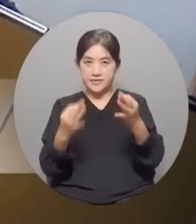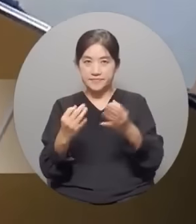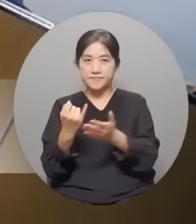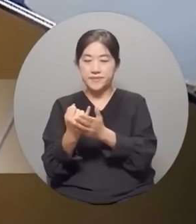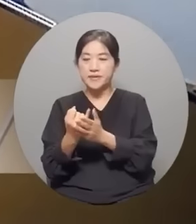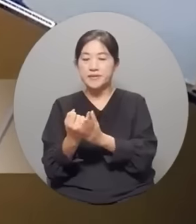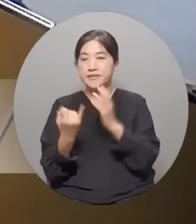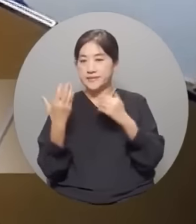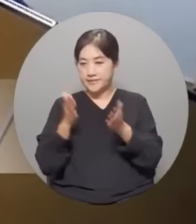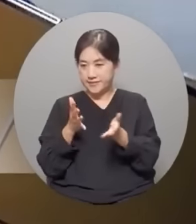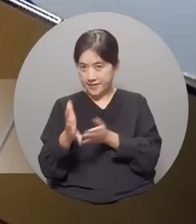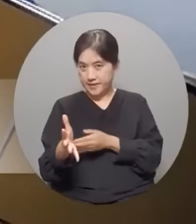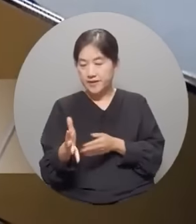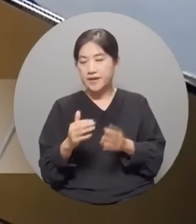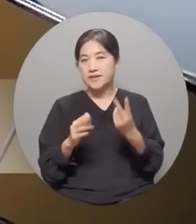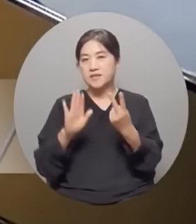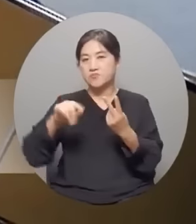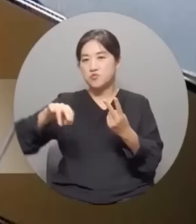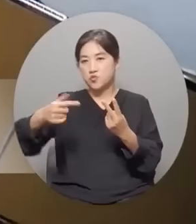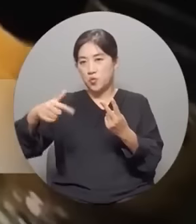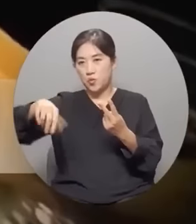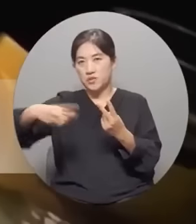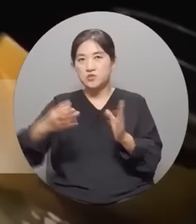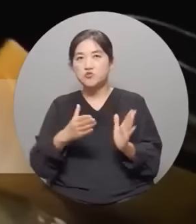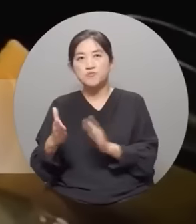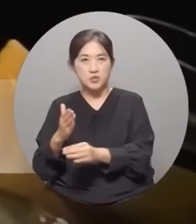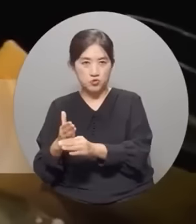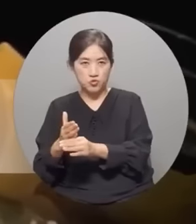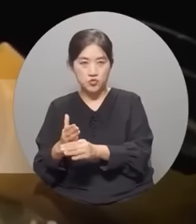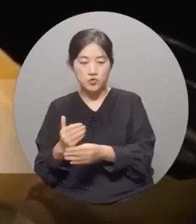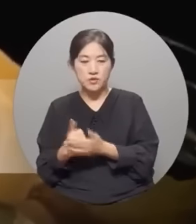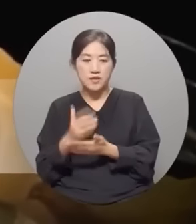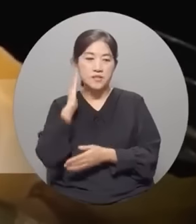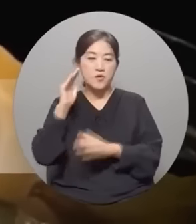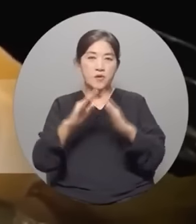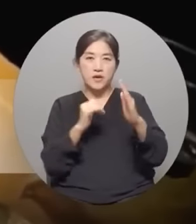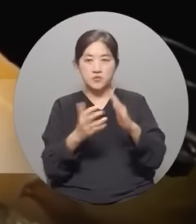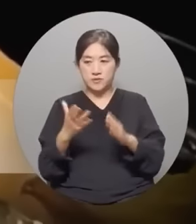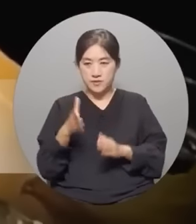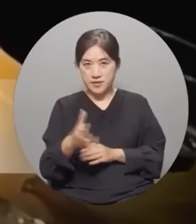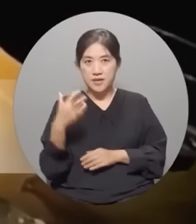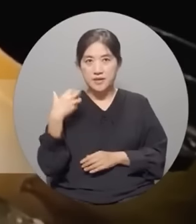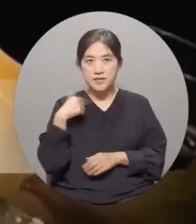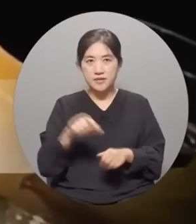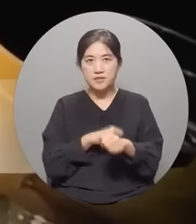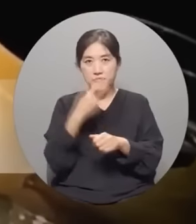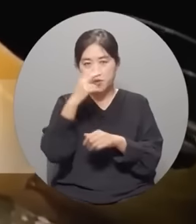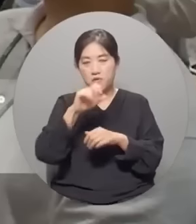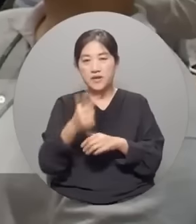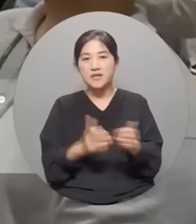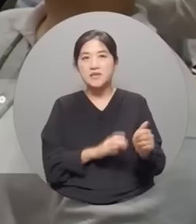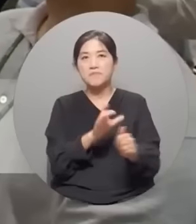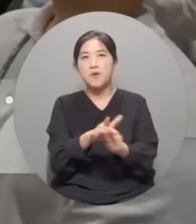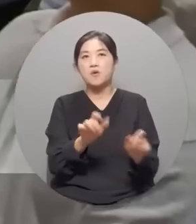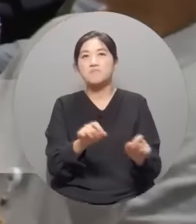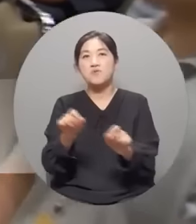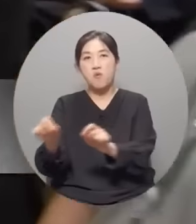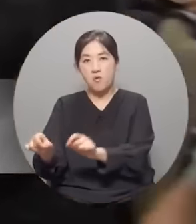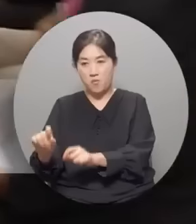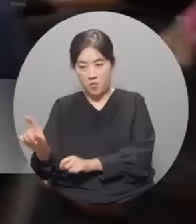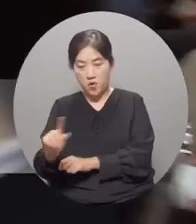제 부실은 설치 준비 중이라고 했고 대통 가족 등을 담당하는 특별관 임명을 미루